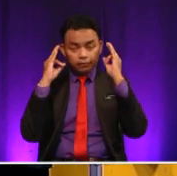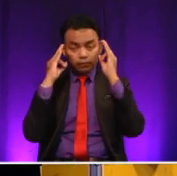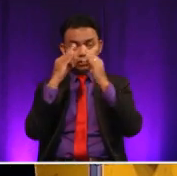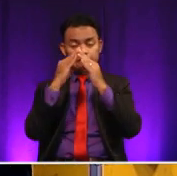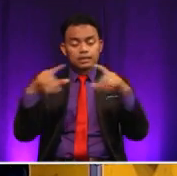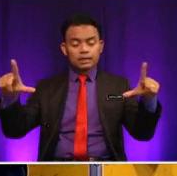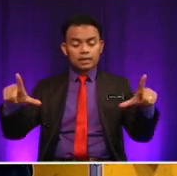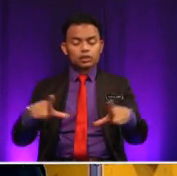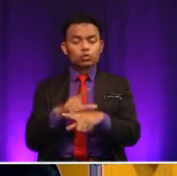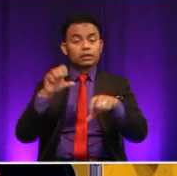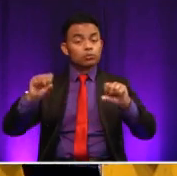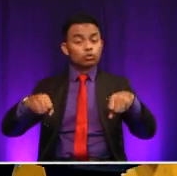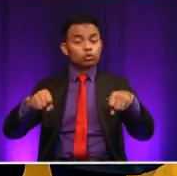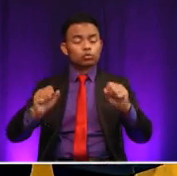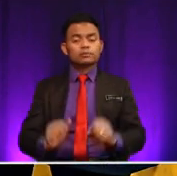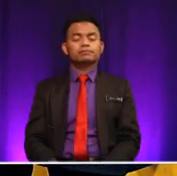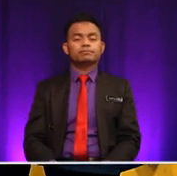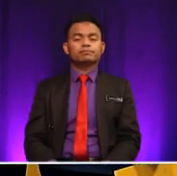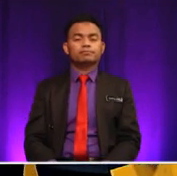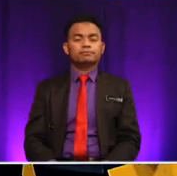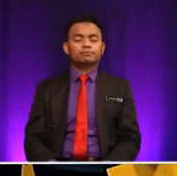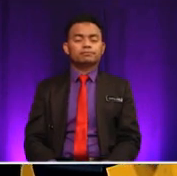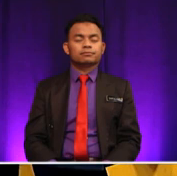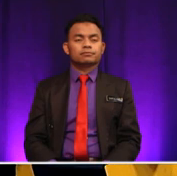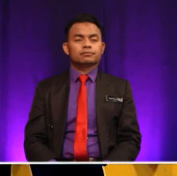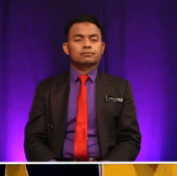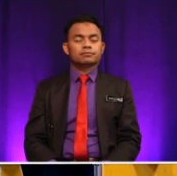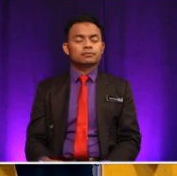kita tidak tahu apa ujian komponen dalam lokomotor